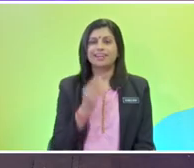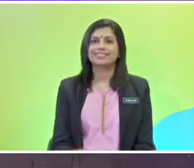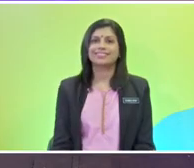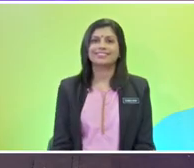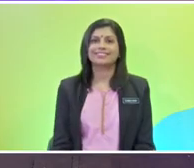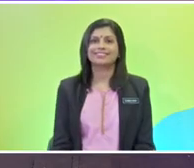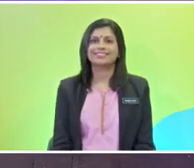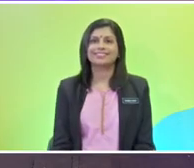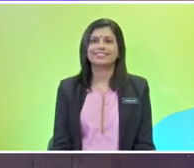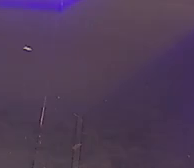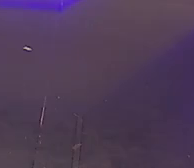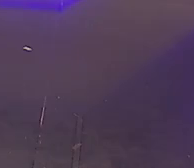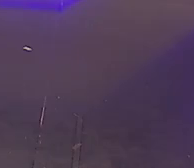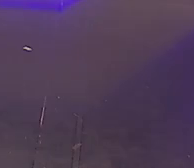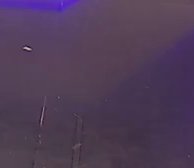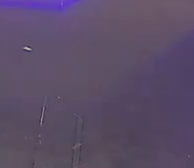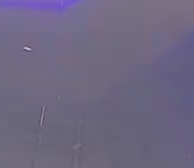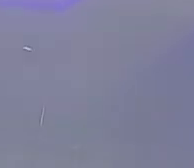KPM.